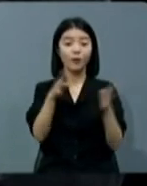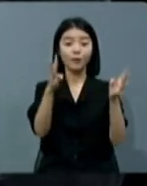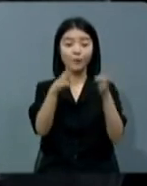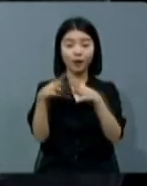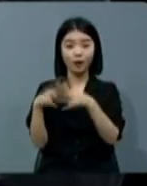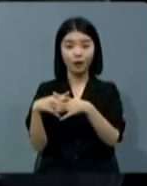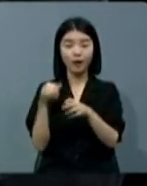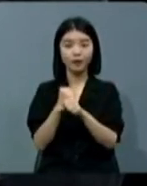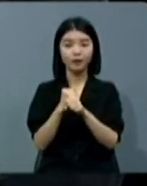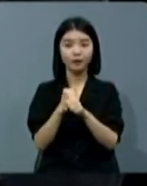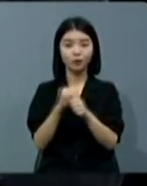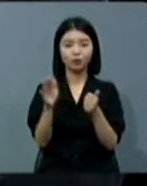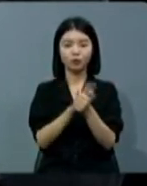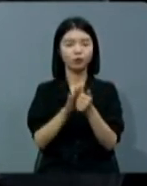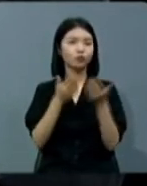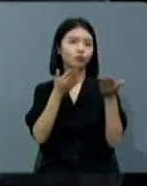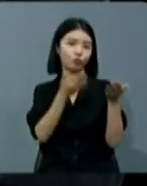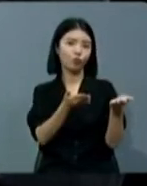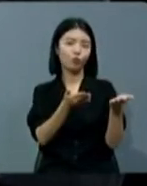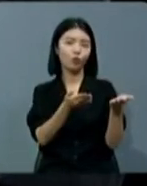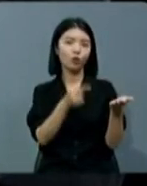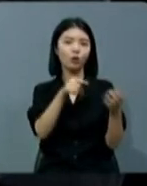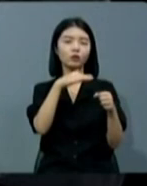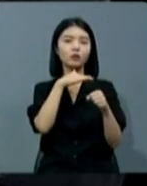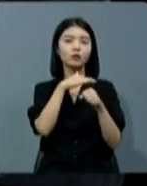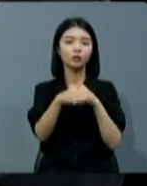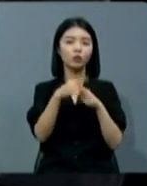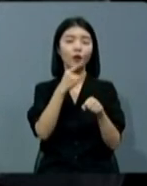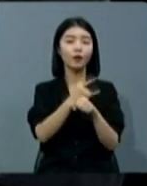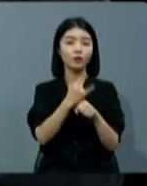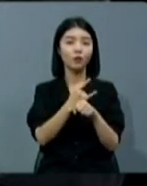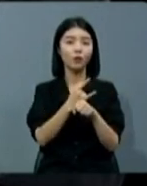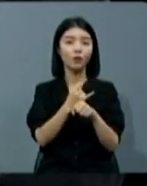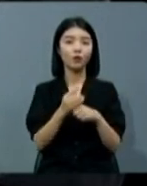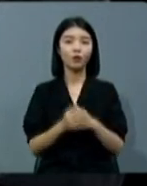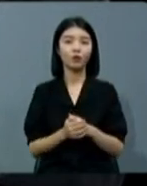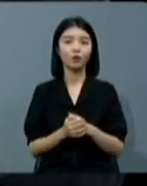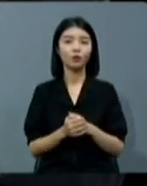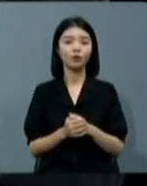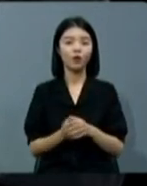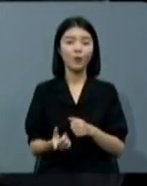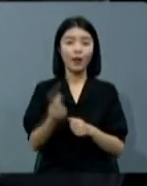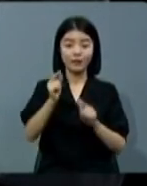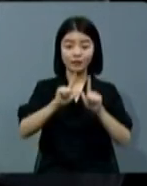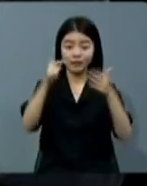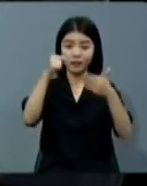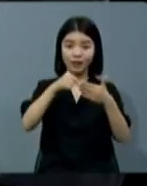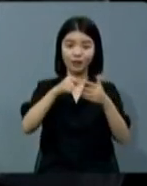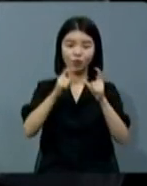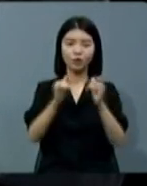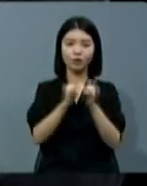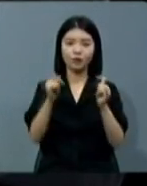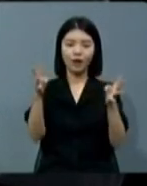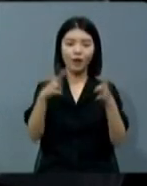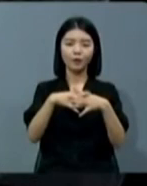또 인센티브를 좀 주고 이렇게 해서 그 빠른 시일 내에 하여튼 우리 도민들의 합의를